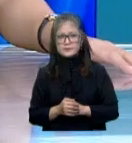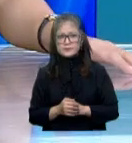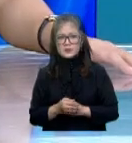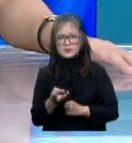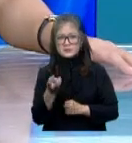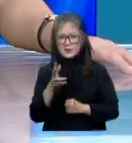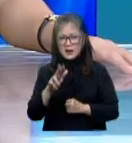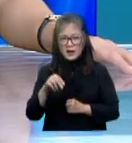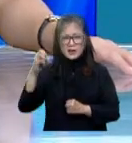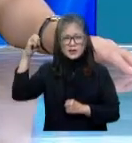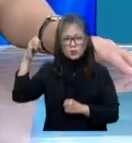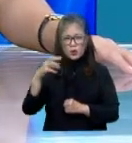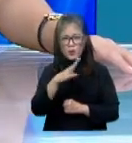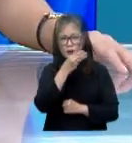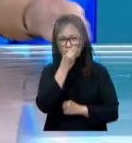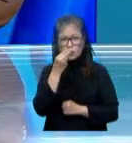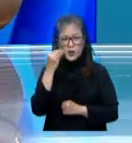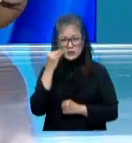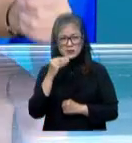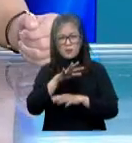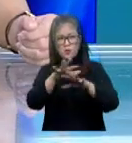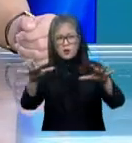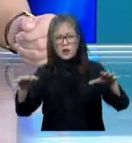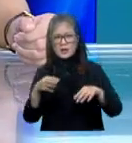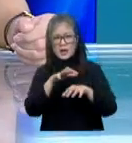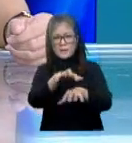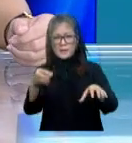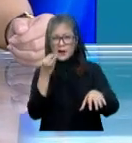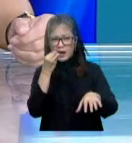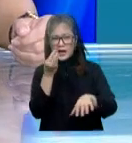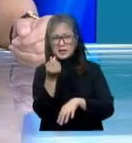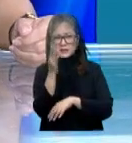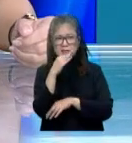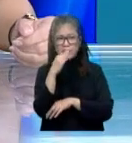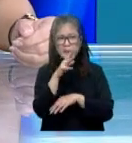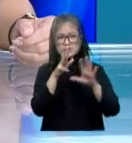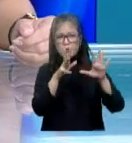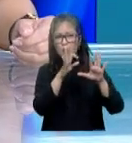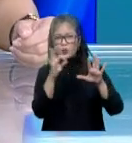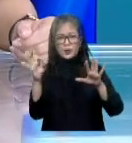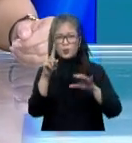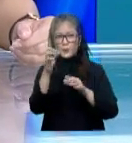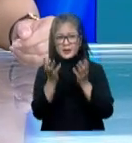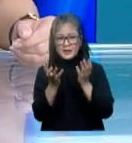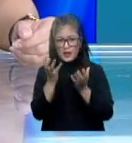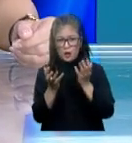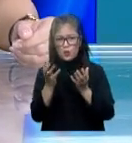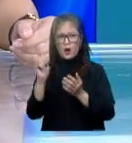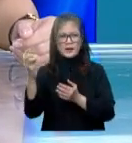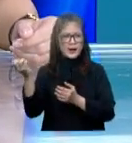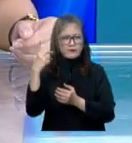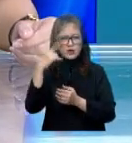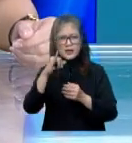Jelang Ramadan, harga pangan kian tak terbendung. Harga cabai di pasaran bahkan mencapai Rp90.000 per kilogram. Dan berikut laporan